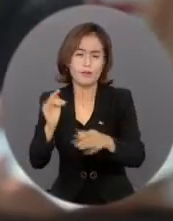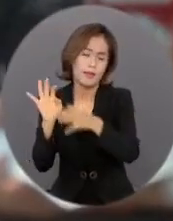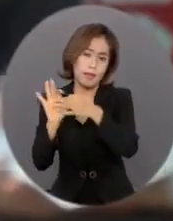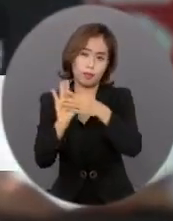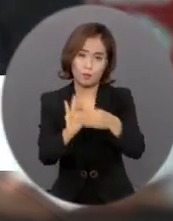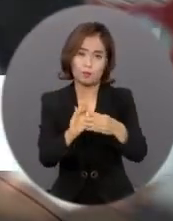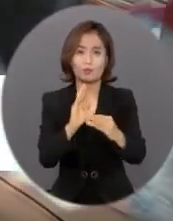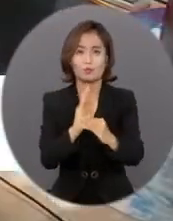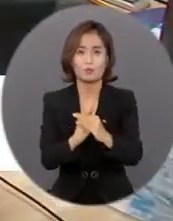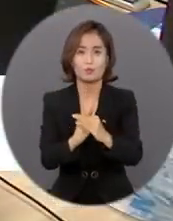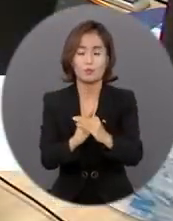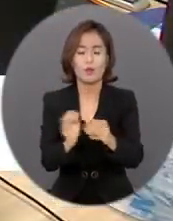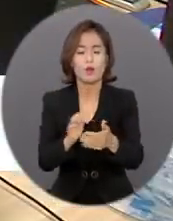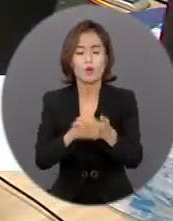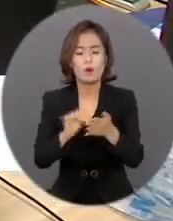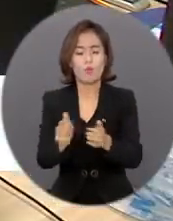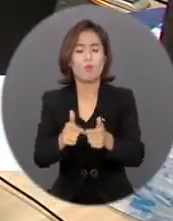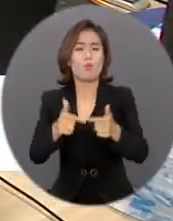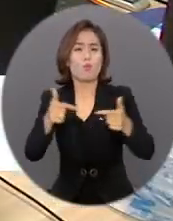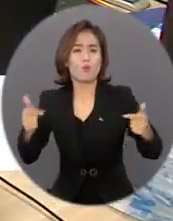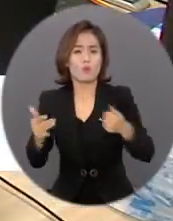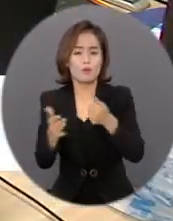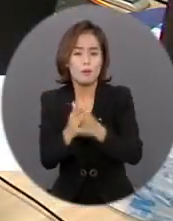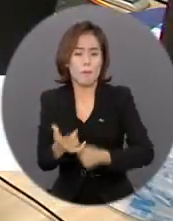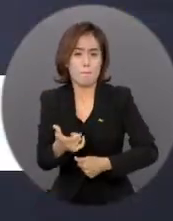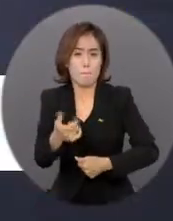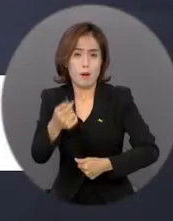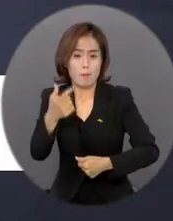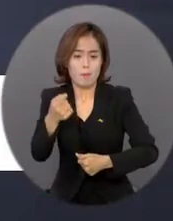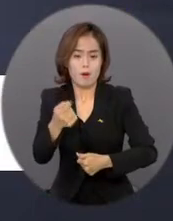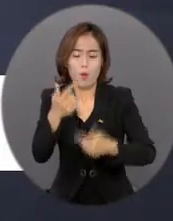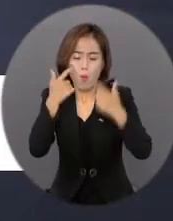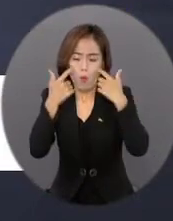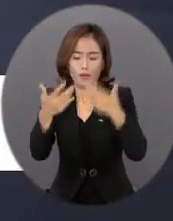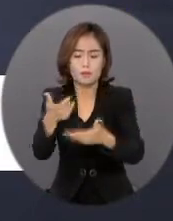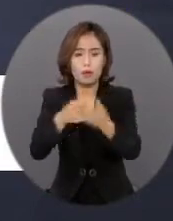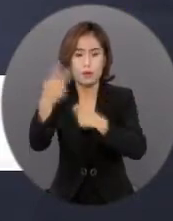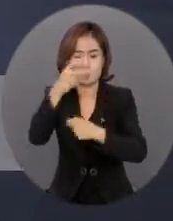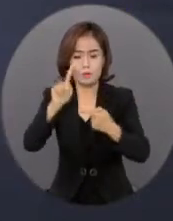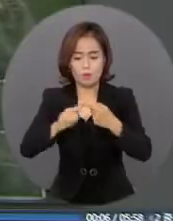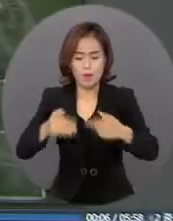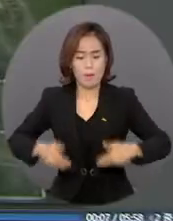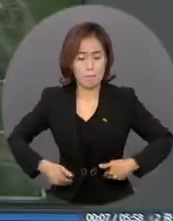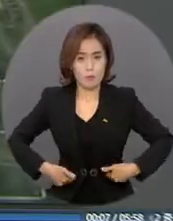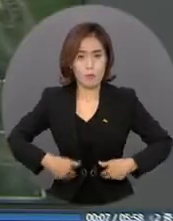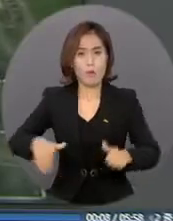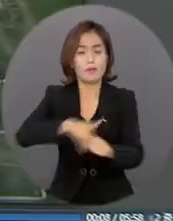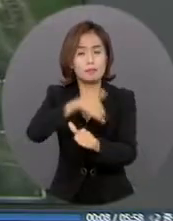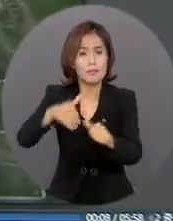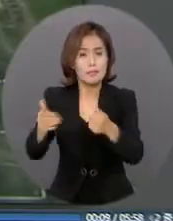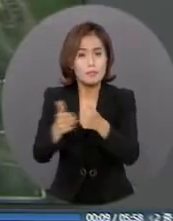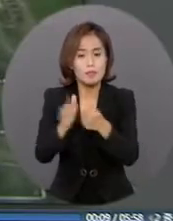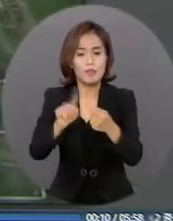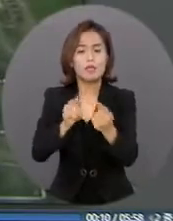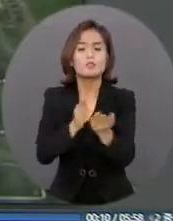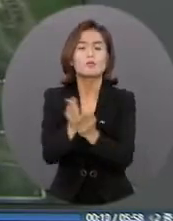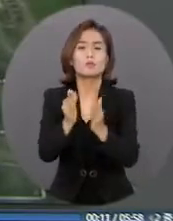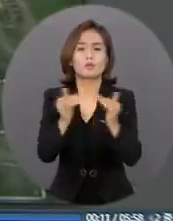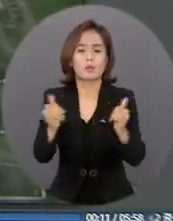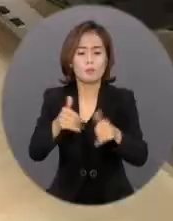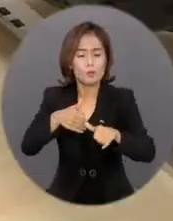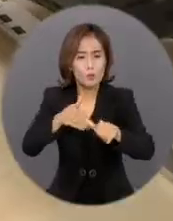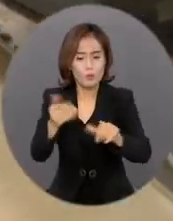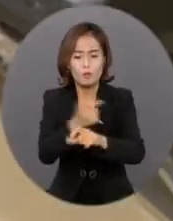않는 상황. 늘어나는 확진자만큼 신속하고 정확한 역학조사에 대한 필요성도 높아지고 있어 이런 전문 인력의